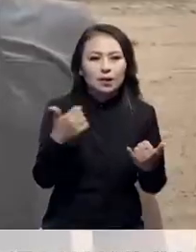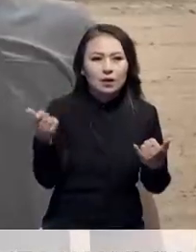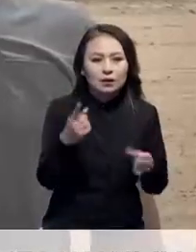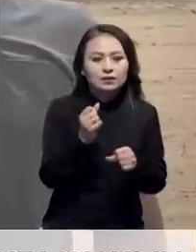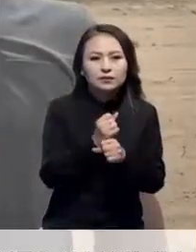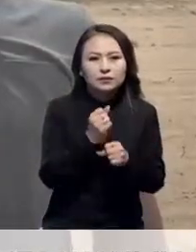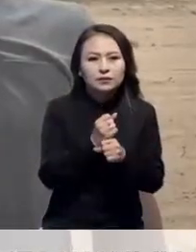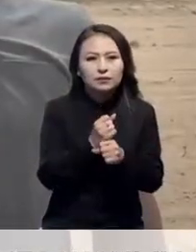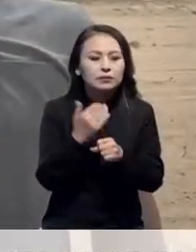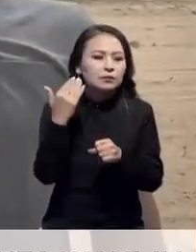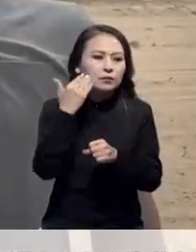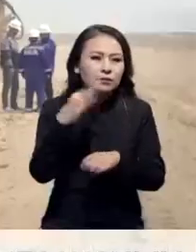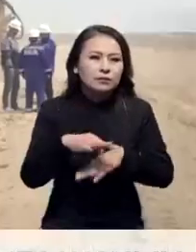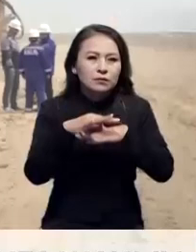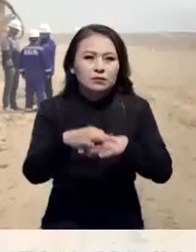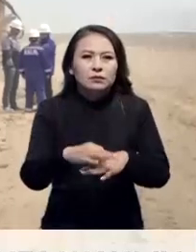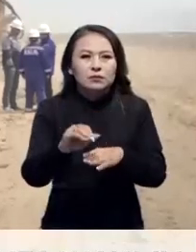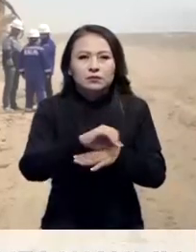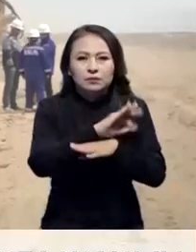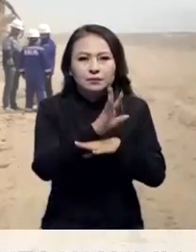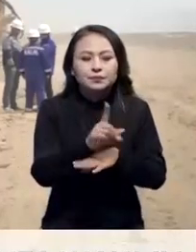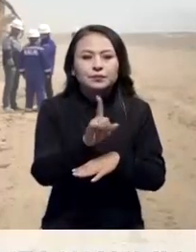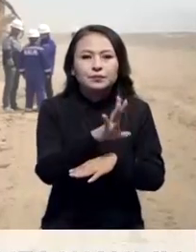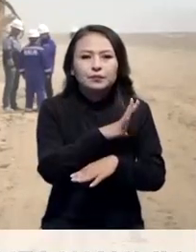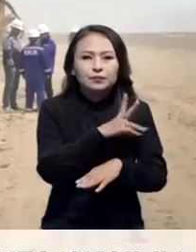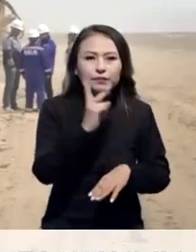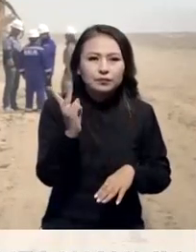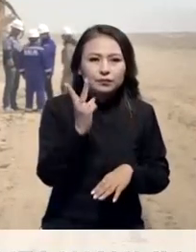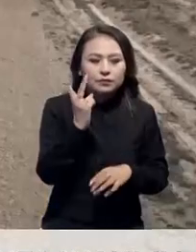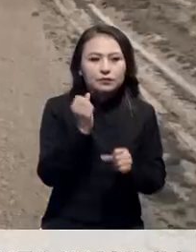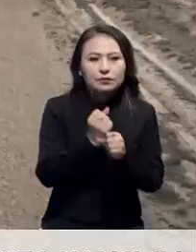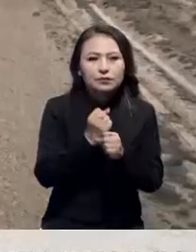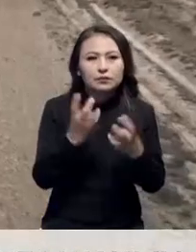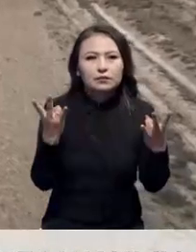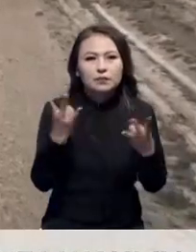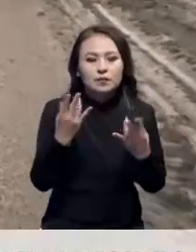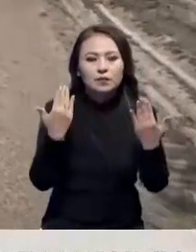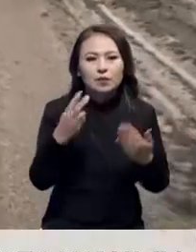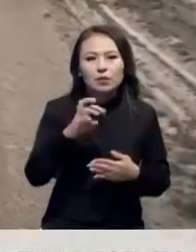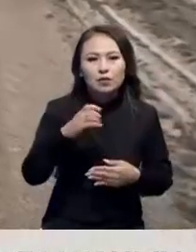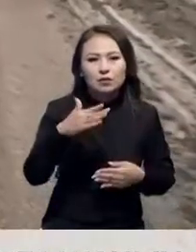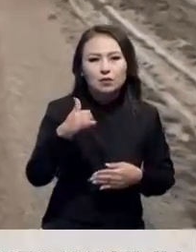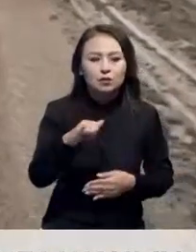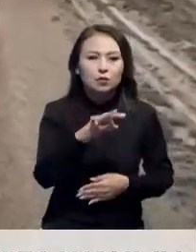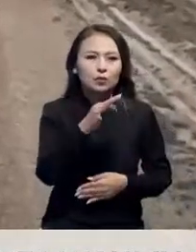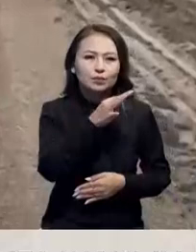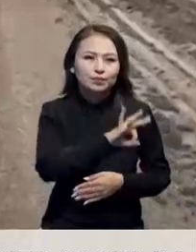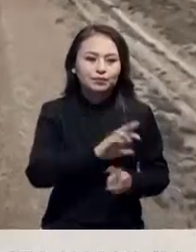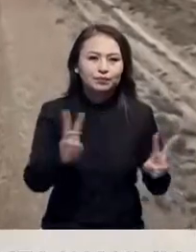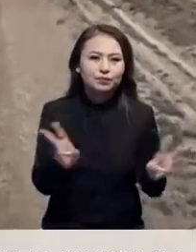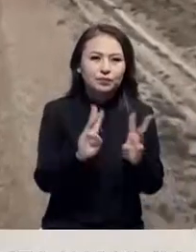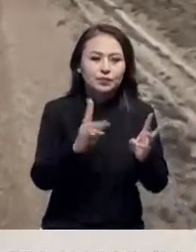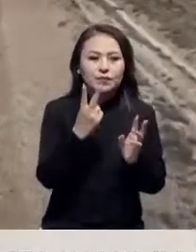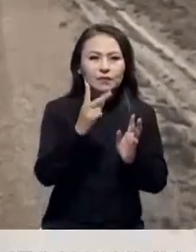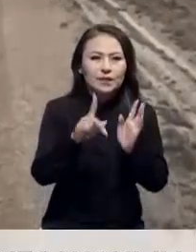40 жылдың үстінде уже пайдаланып келатыр. Қамтамасыз ету үшін осы екінші құбыр керек болады. Былтыр Маңғыстауда тұтынылған көгілдір отын көлемі